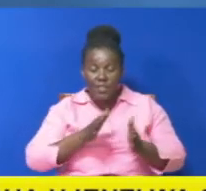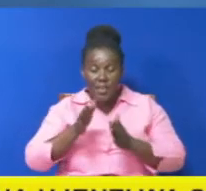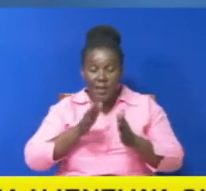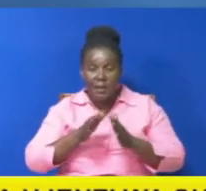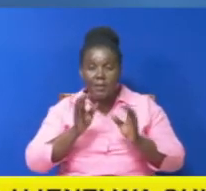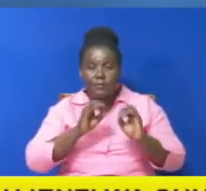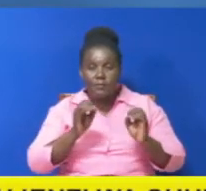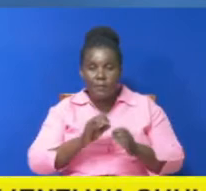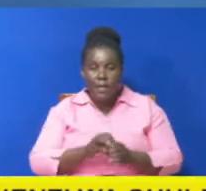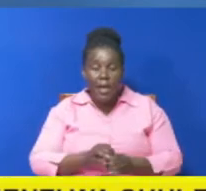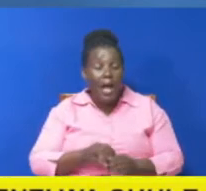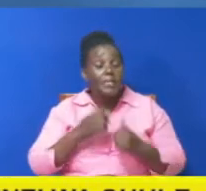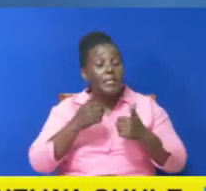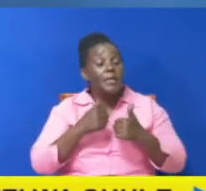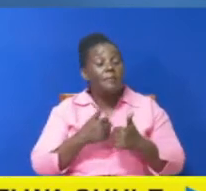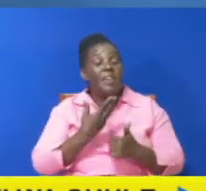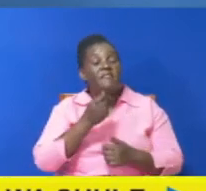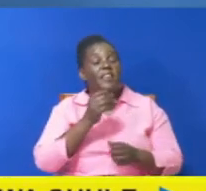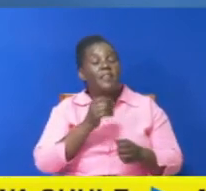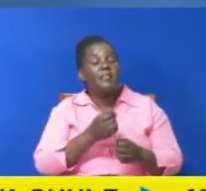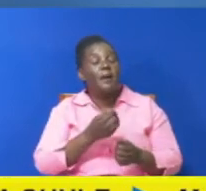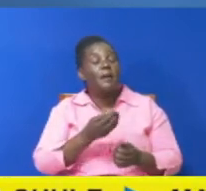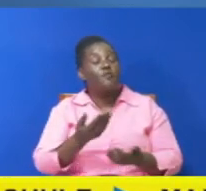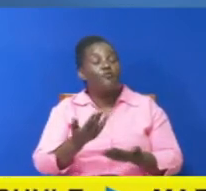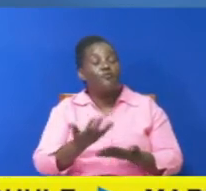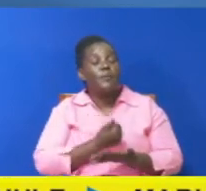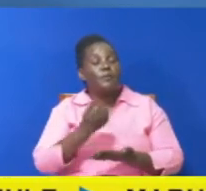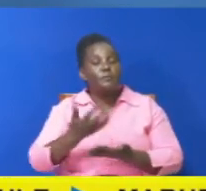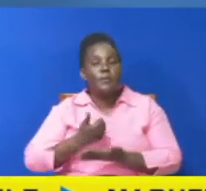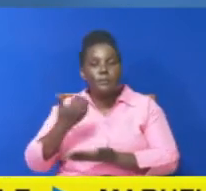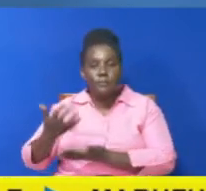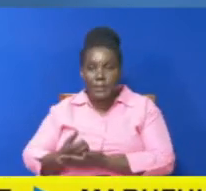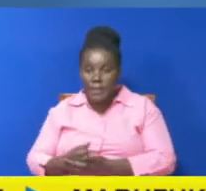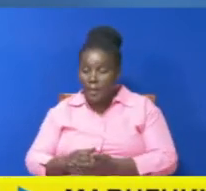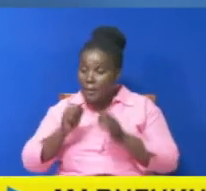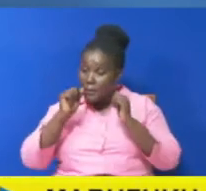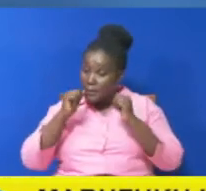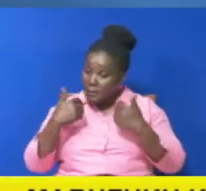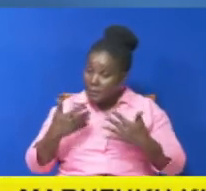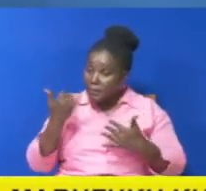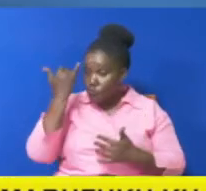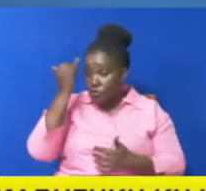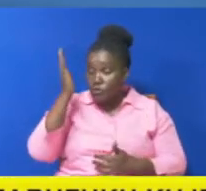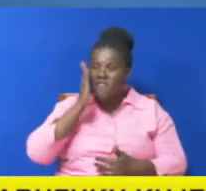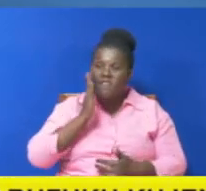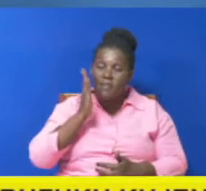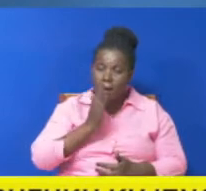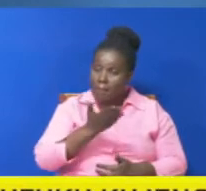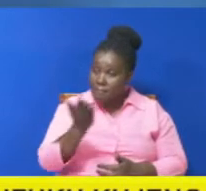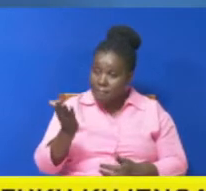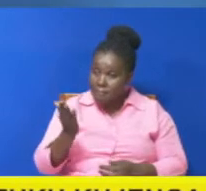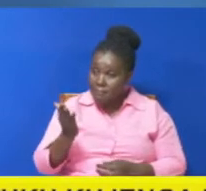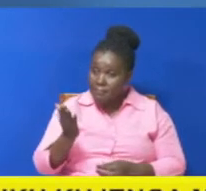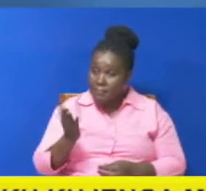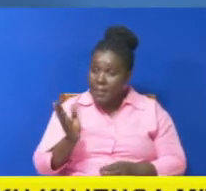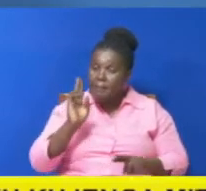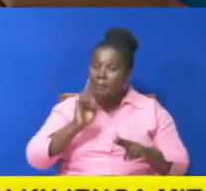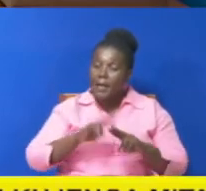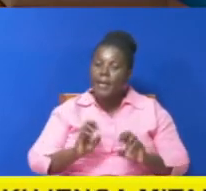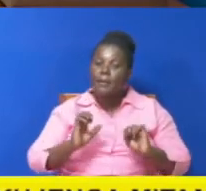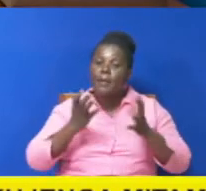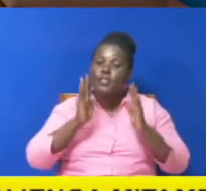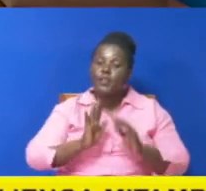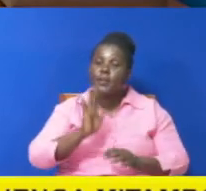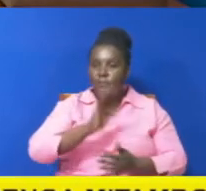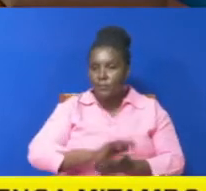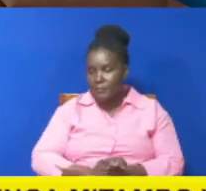mwanaume alishamwandaa kumpa pesa. Kwa hiyo kuna baadhi ya wanaume waende na maisha yao halisi kabisa. Ukienda na maisha